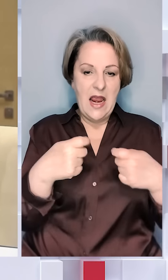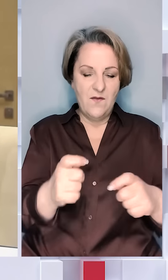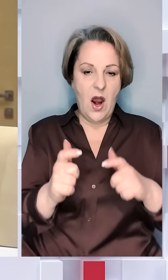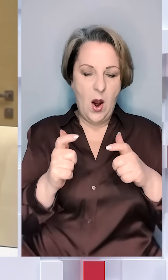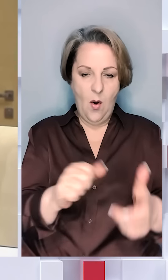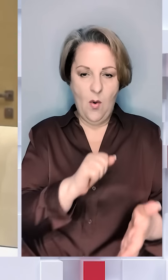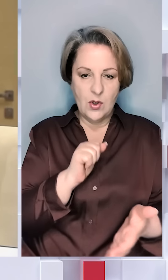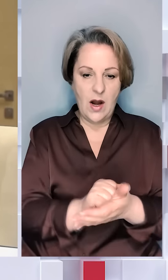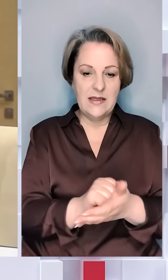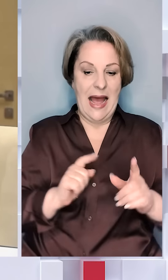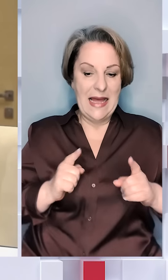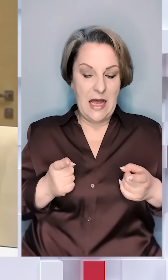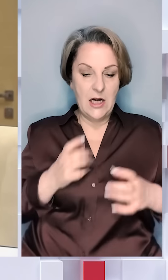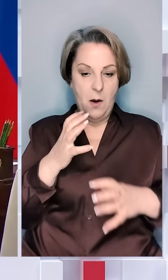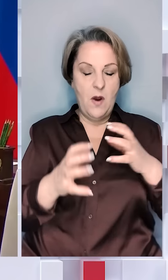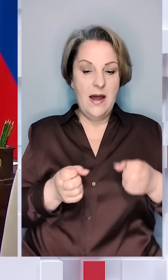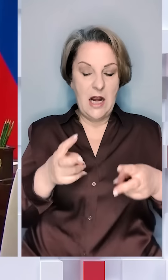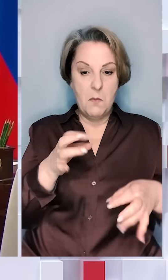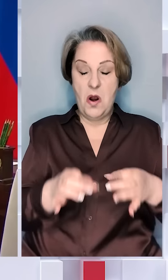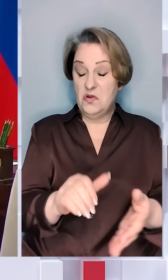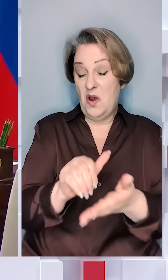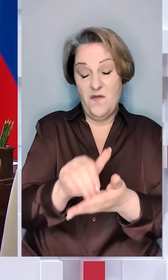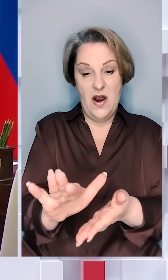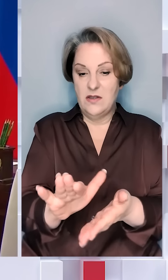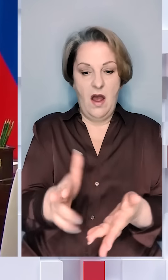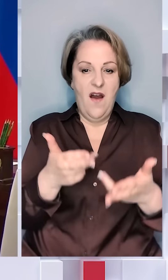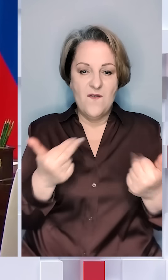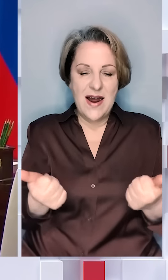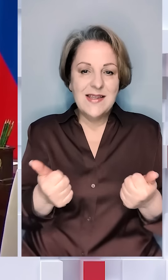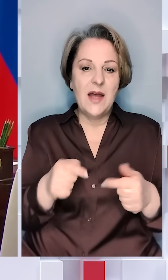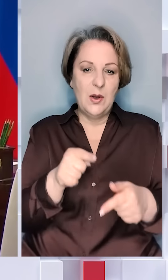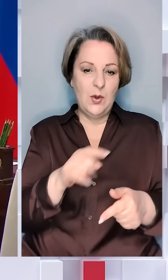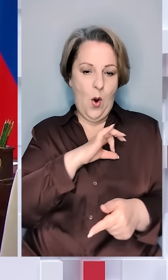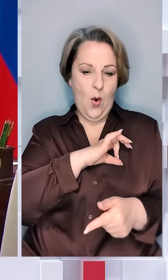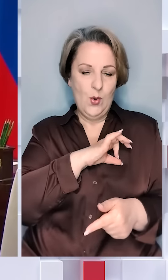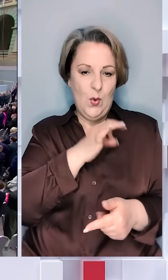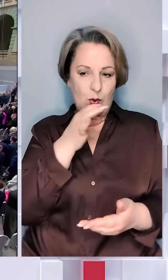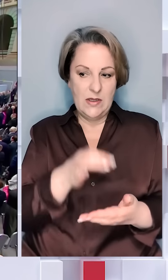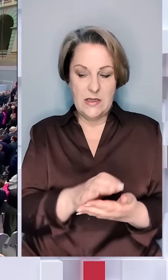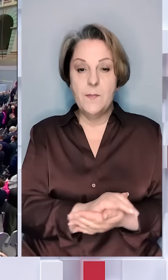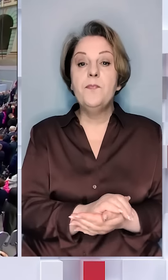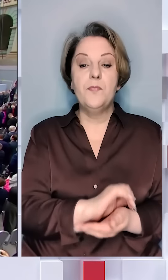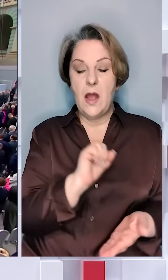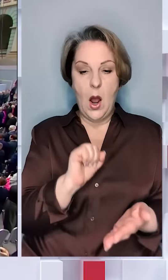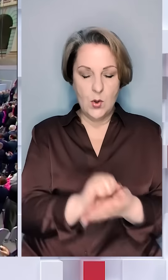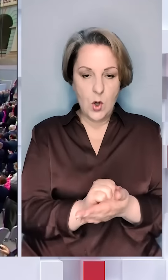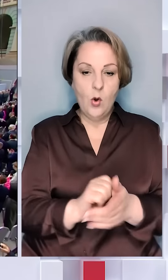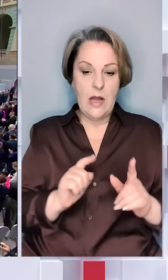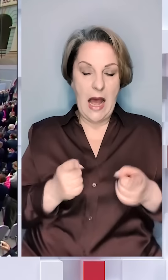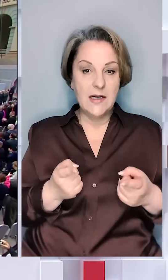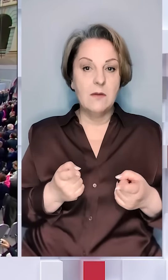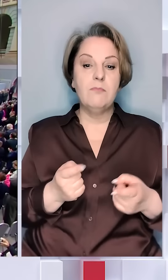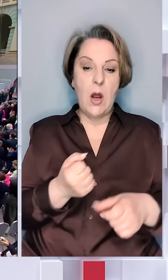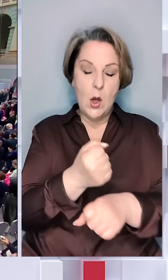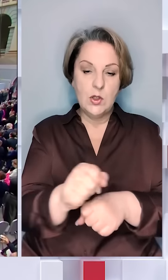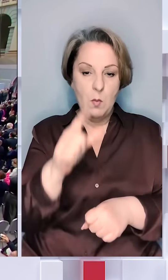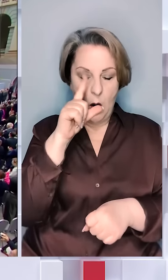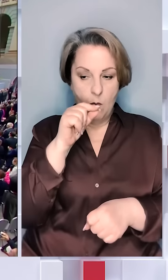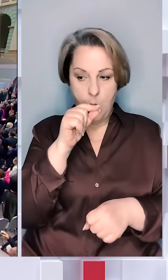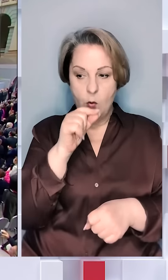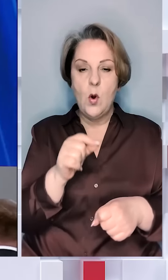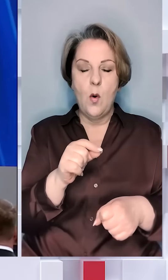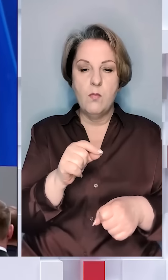на арешт Міжнародний кримінальний суд, просто відмовилася визнавати його юрисдикцію. Утім, ордер на арешт свого часу змусив